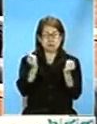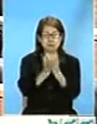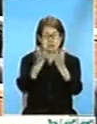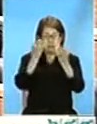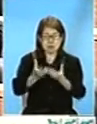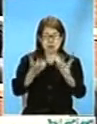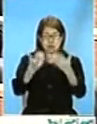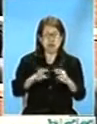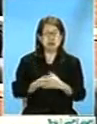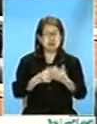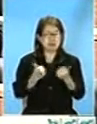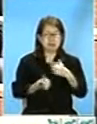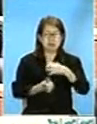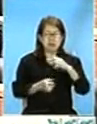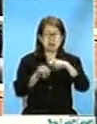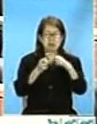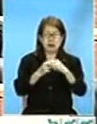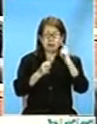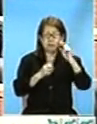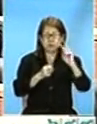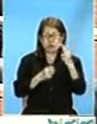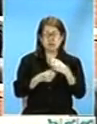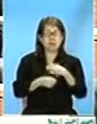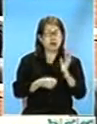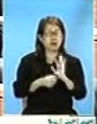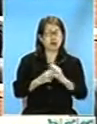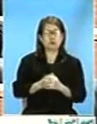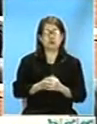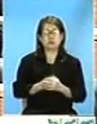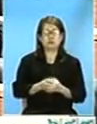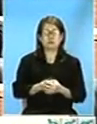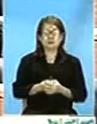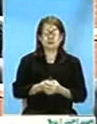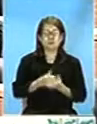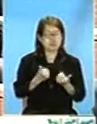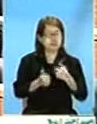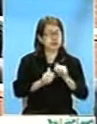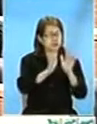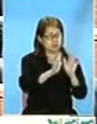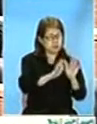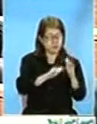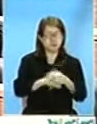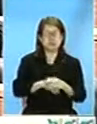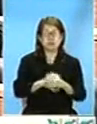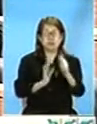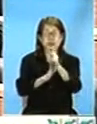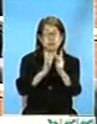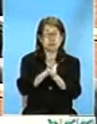าหัสครับและผมไม่อยากให้เกิดขึ้นอีกเพราะฉะนั้นครับต้องกราบเรียนกับท่านว่าในมาตร